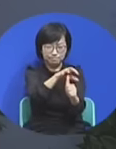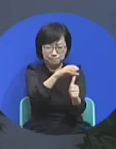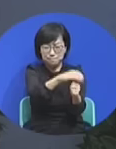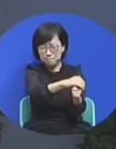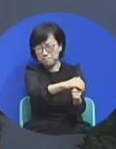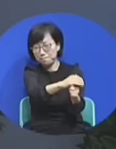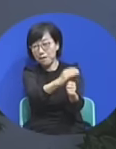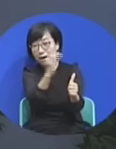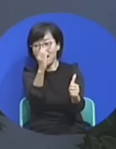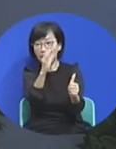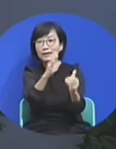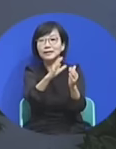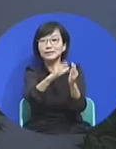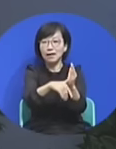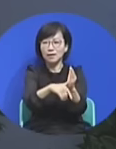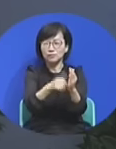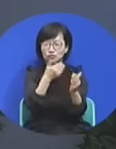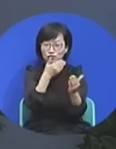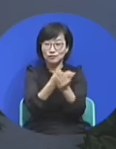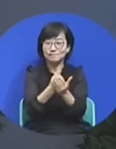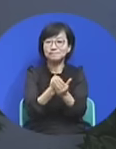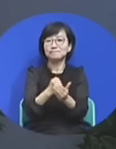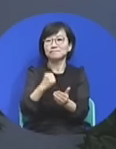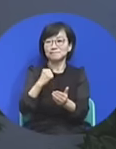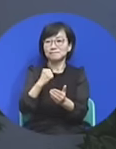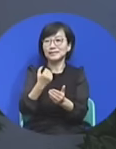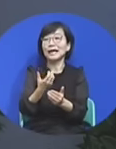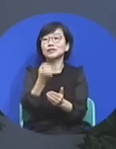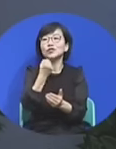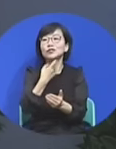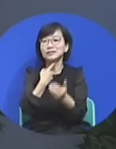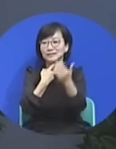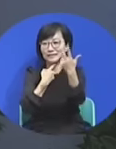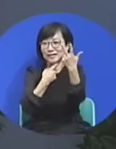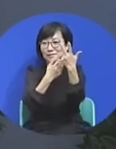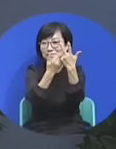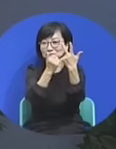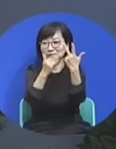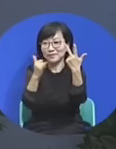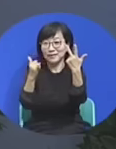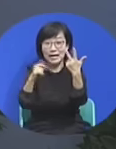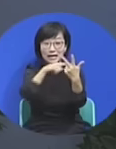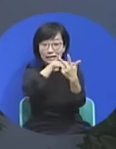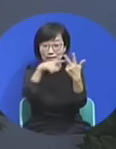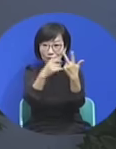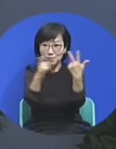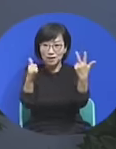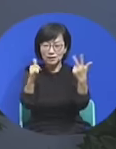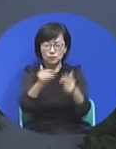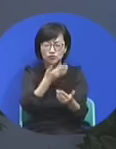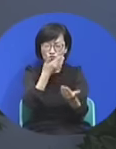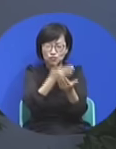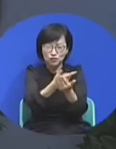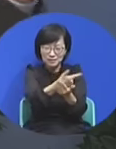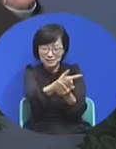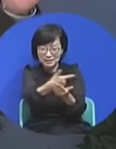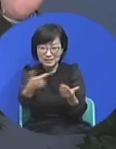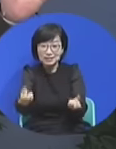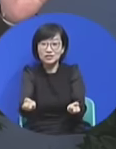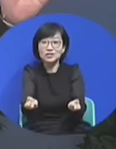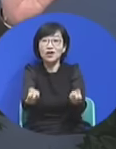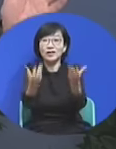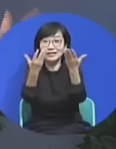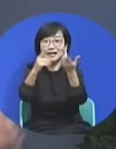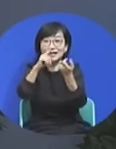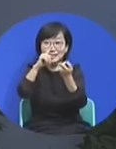individuals carried out the work of the Exodus. 이 일곱 명이 큰 절기 세 가지를 전 세계와 애굽에